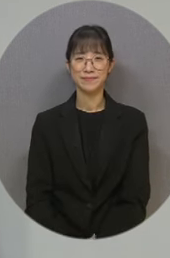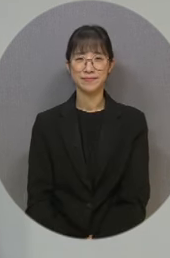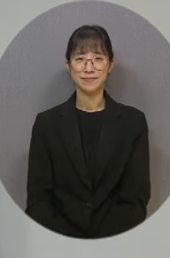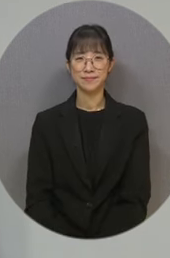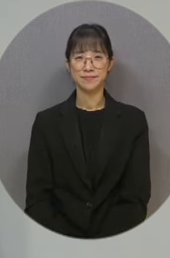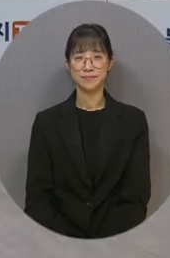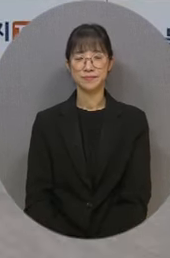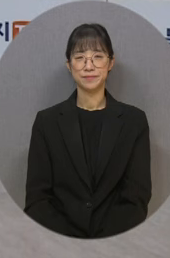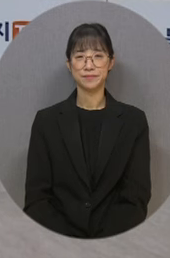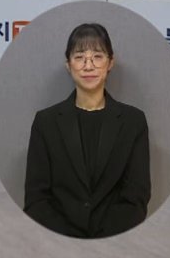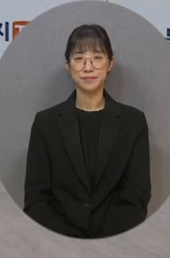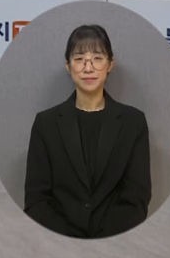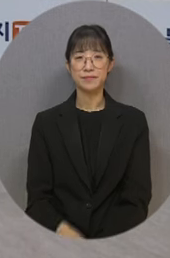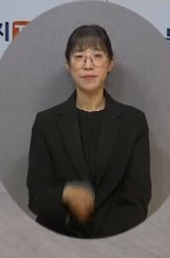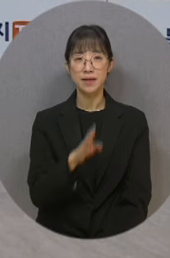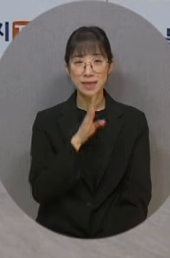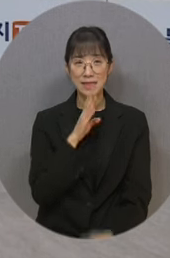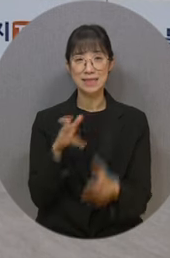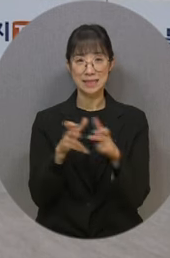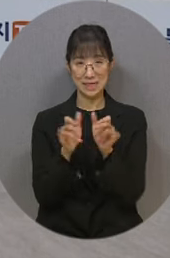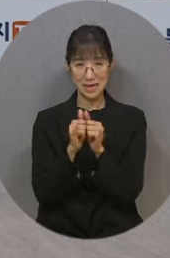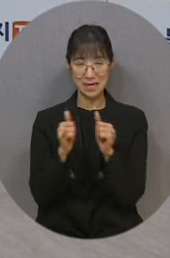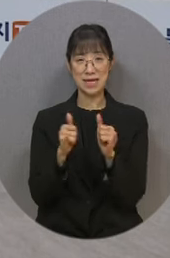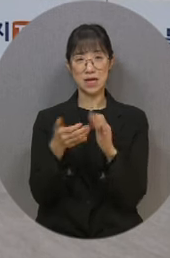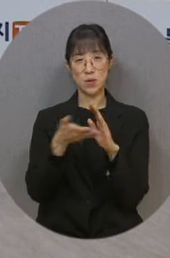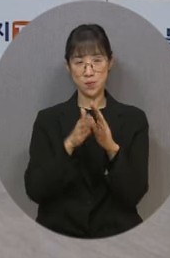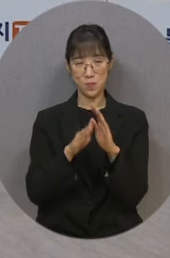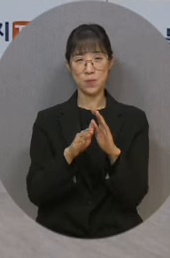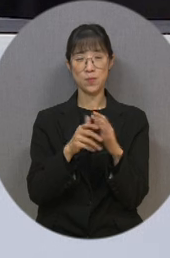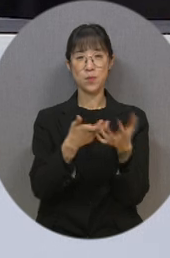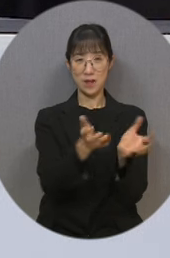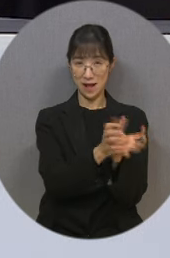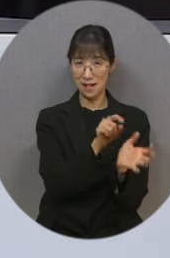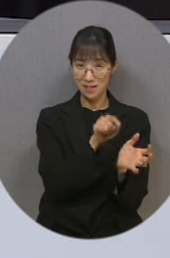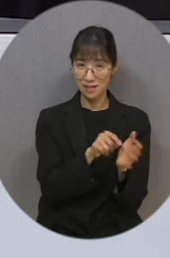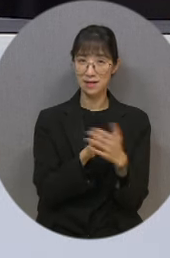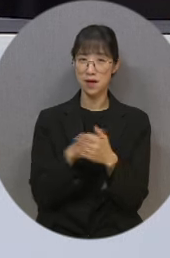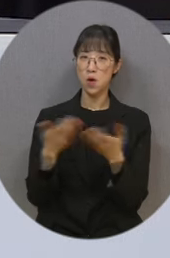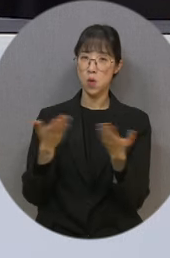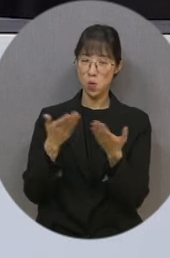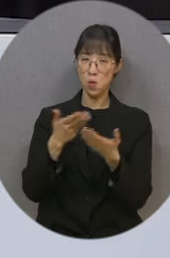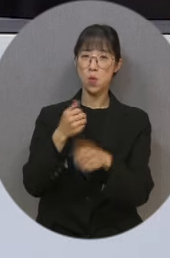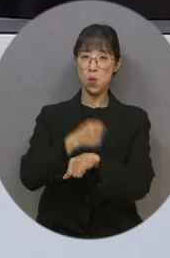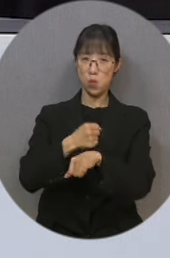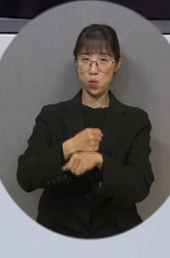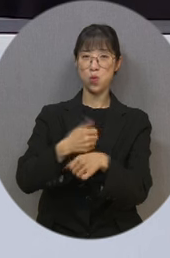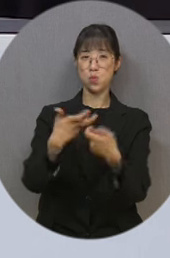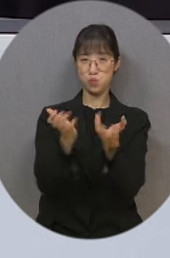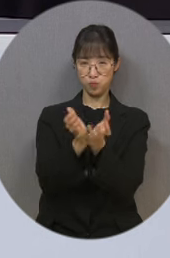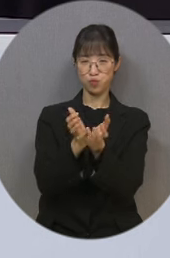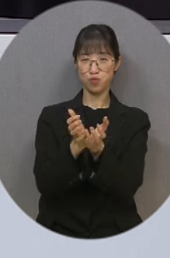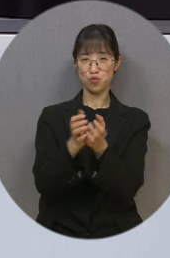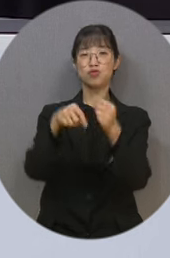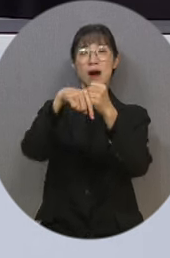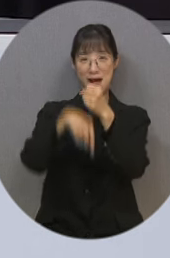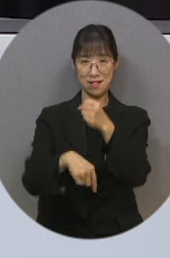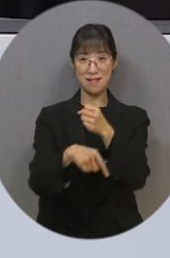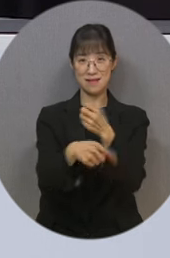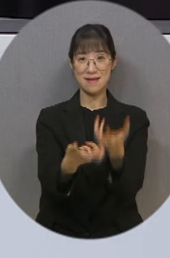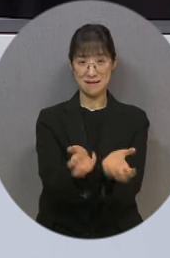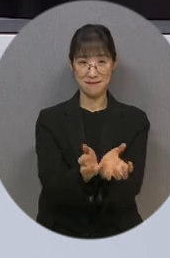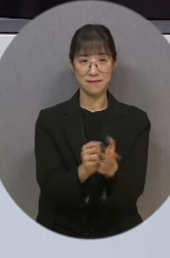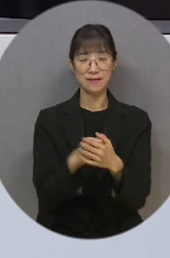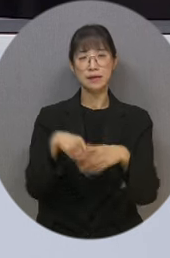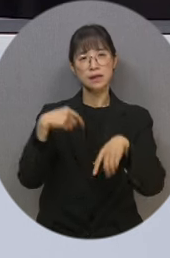예 실제로 장애인 고용공단 같은 경우 고용노동부 산하에 있습니다 그런데 장애인